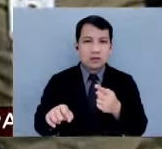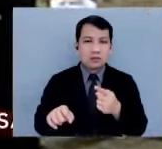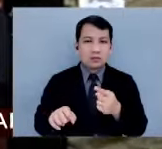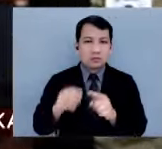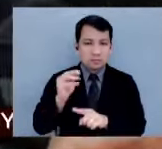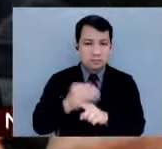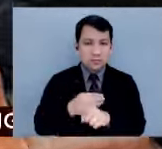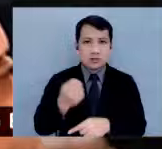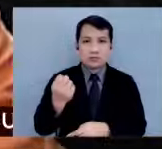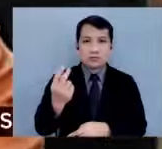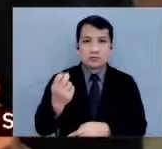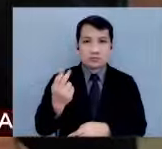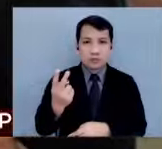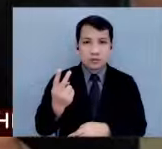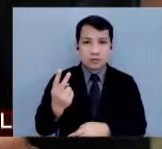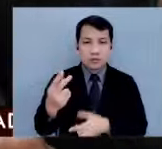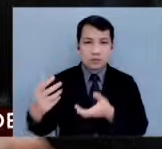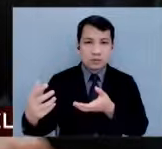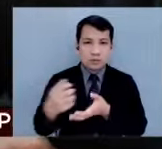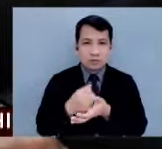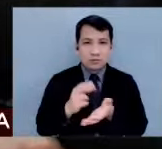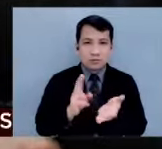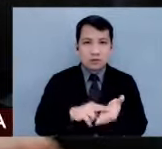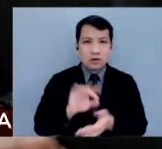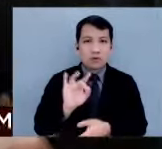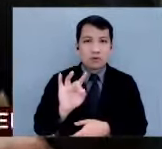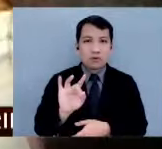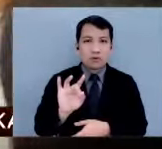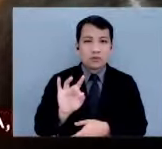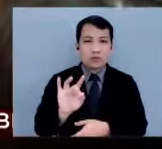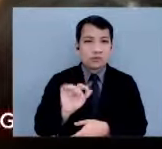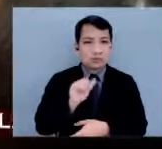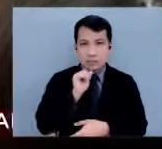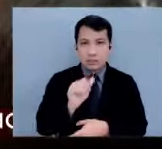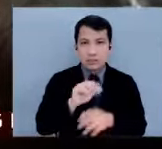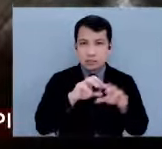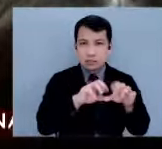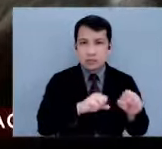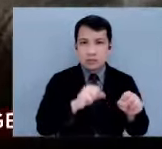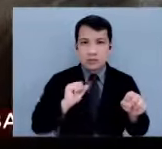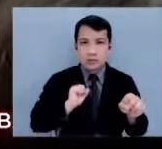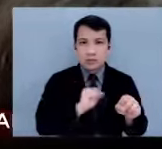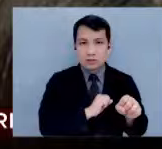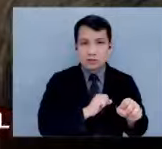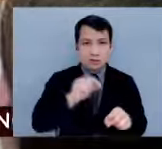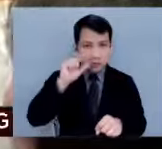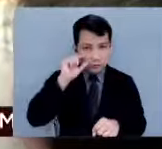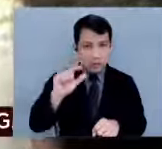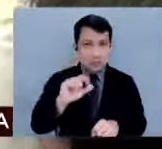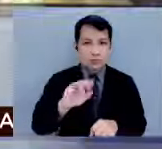si Padilla para kumalap ng 8 pirma para hindi i-contempt ng Senado si Kibuloy.